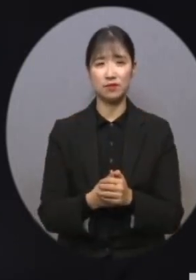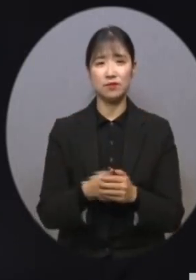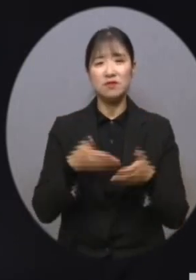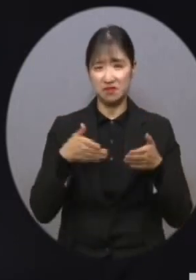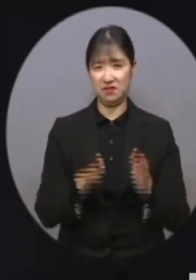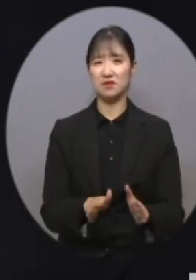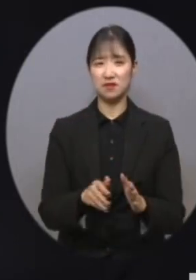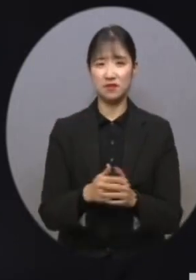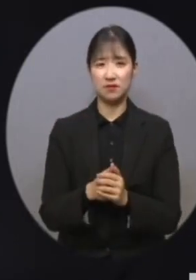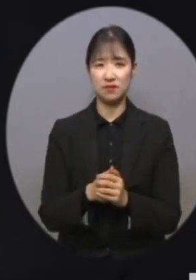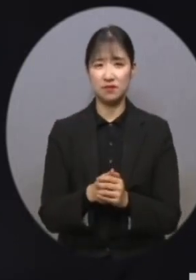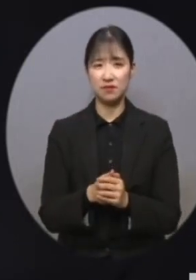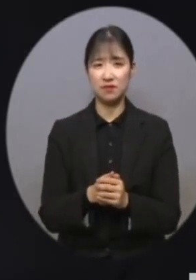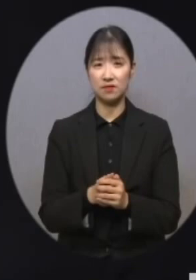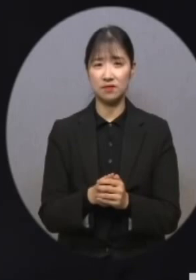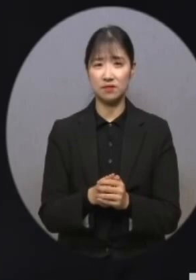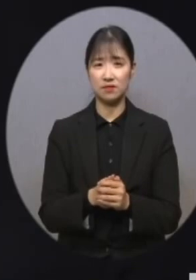낳는데